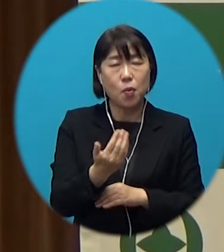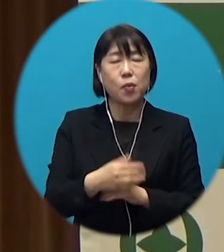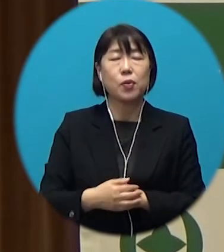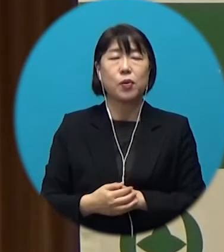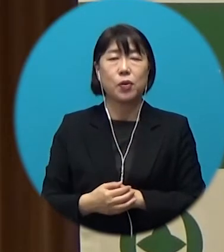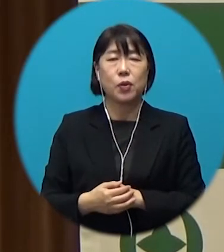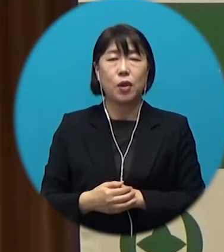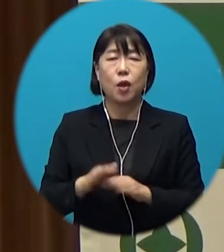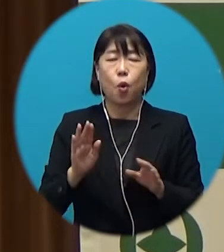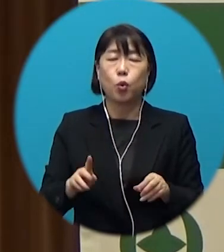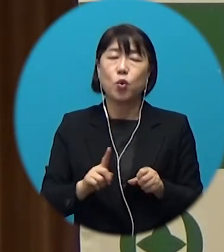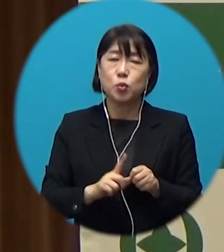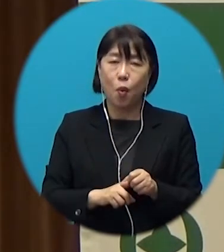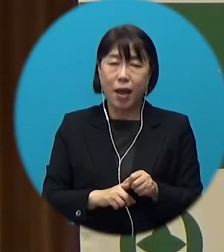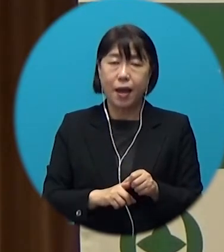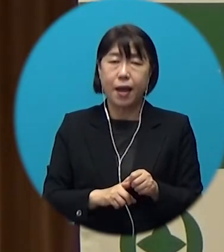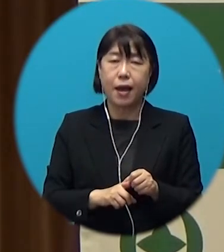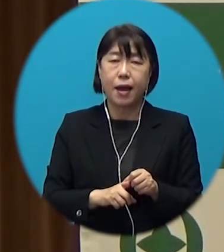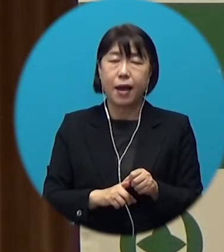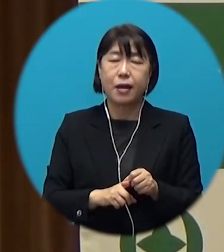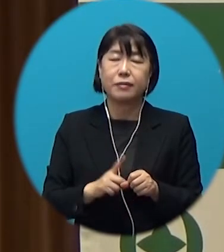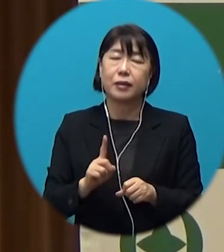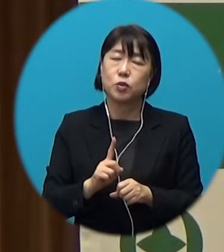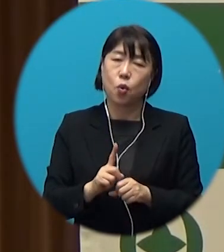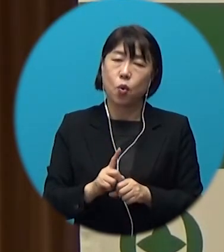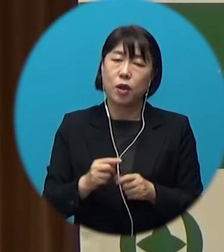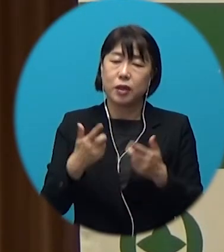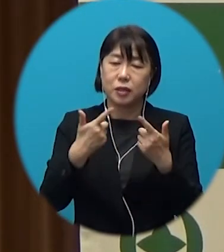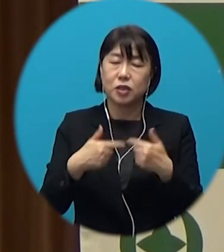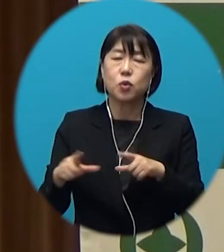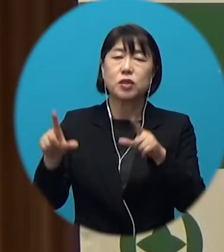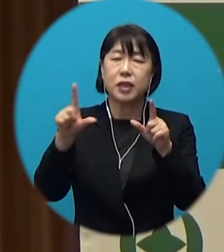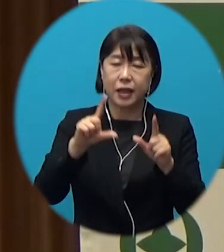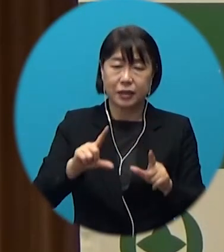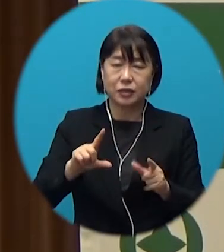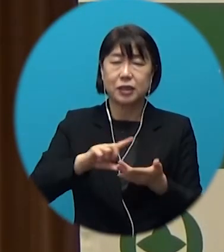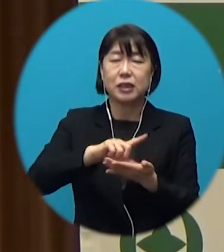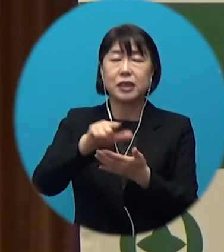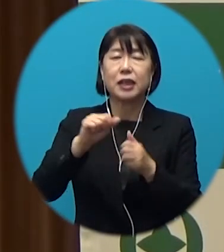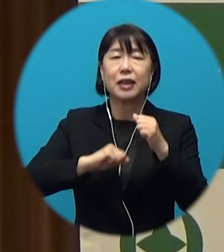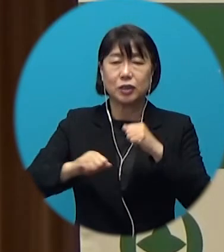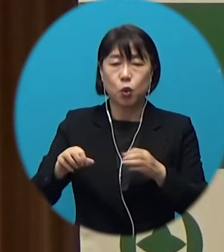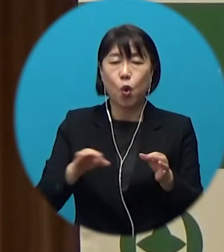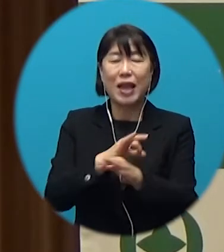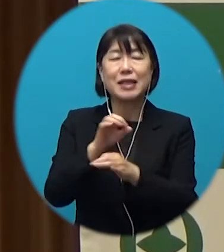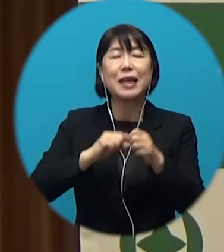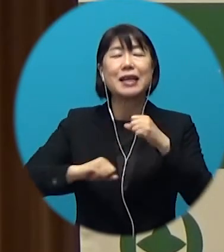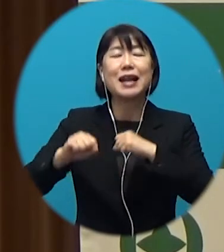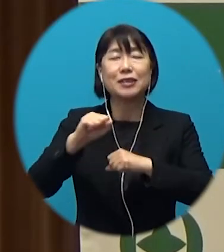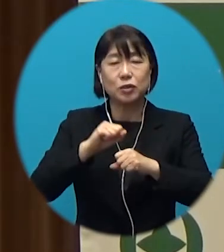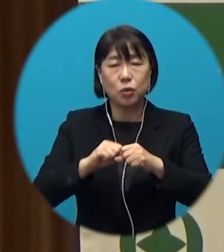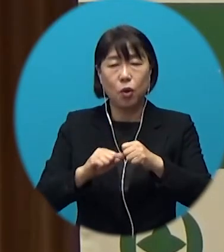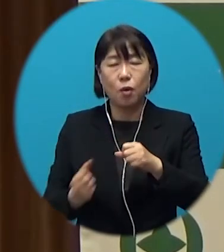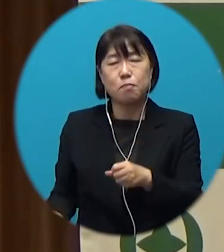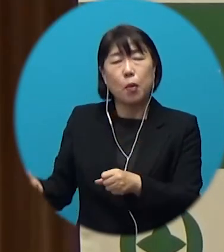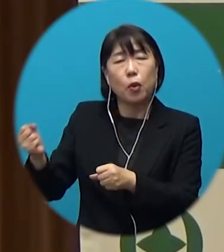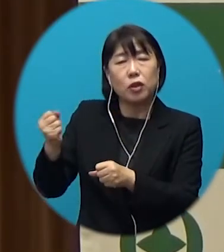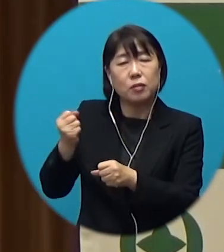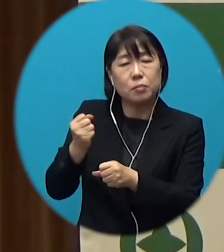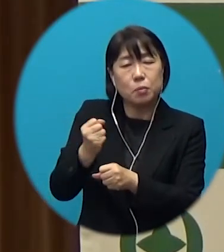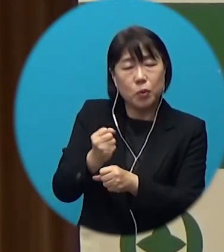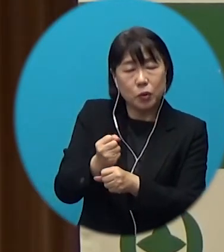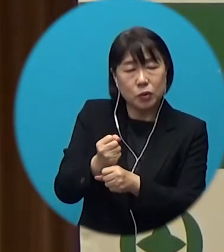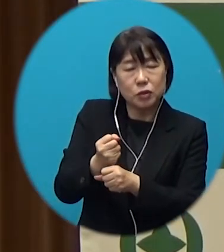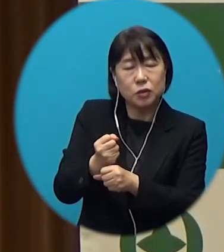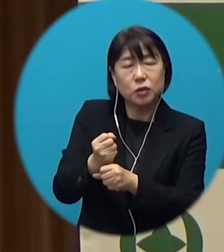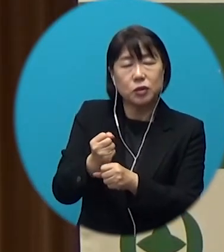今年は日常生活、地域活動、経済活動を元に戻していく段階的な取り組みが必要